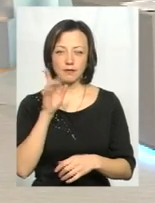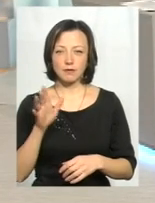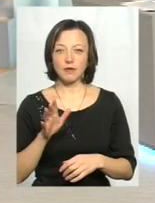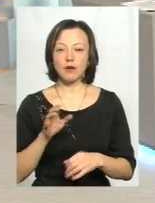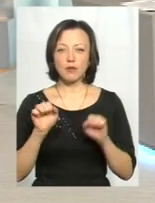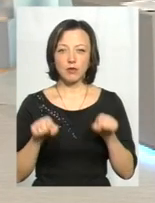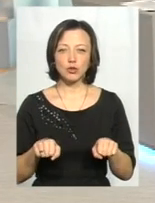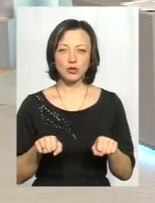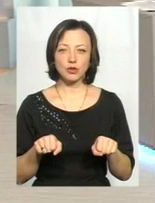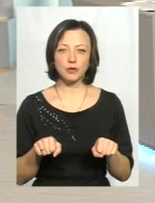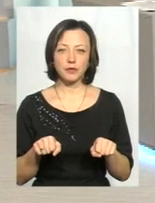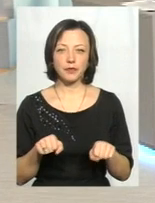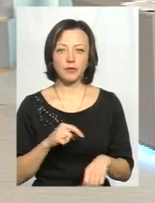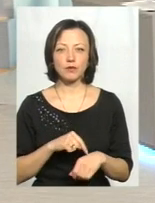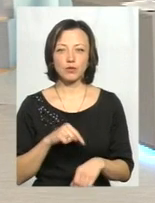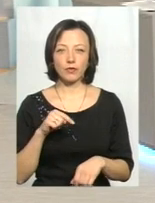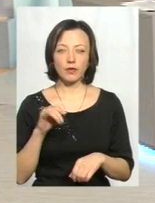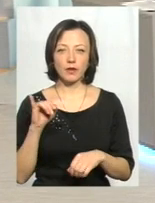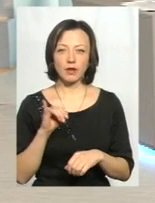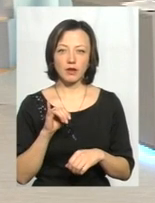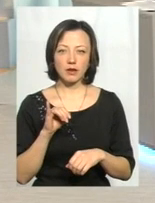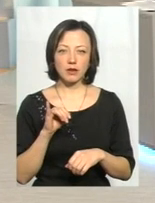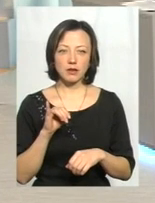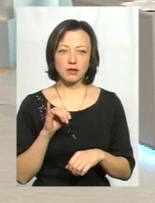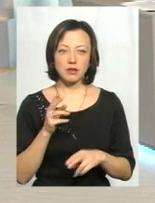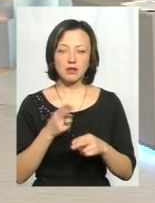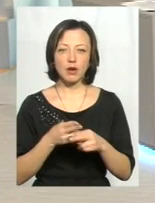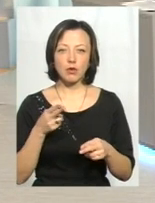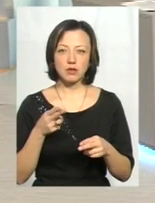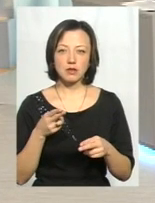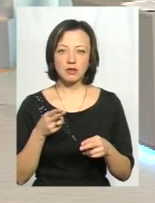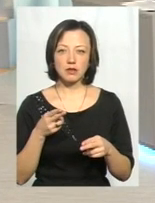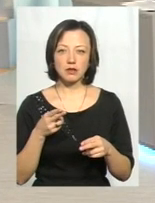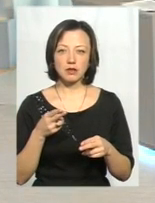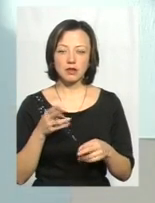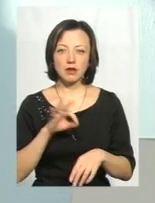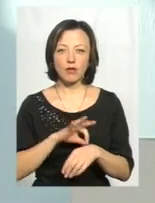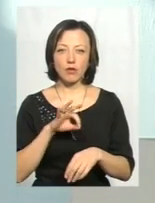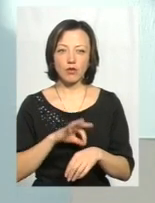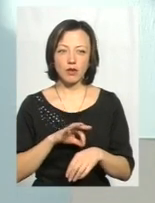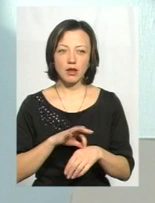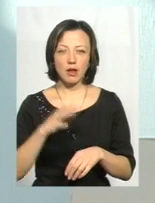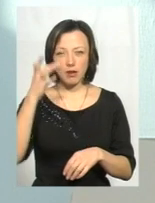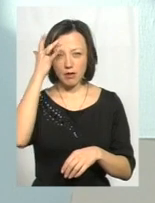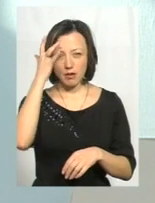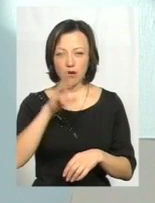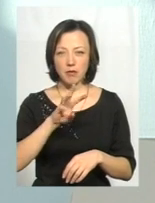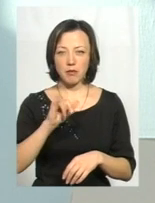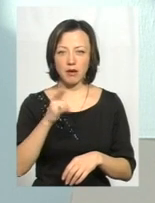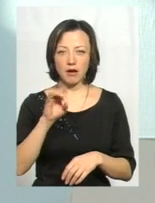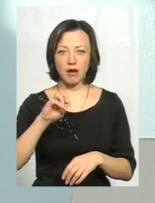Вона може відчувати і, ну, загострення таких захворювань, як і мігрень.